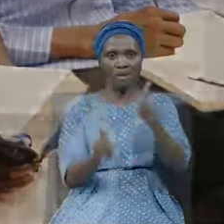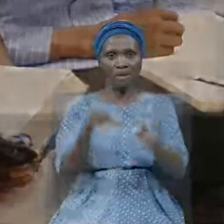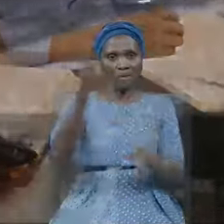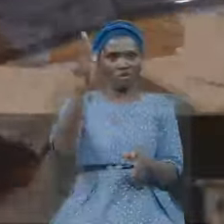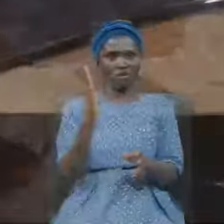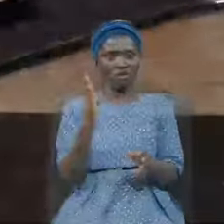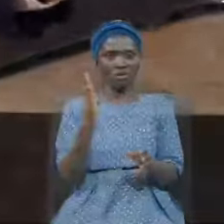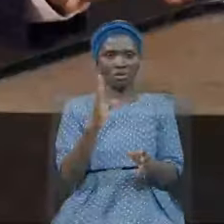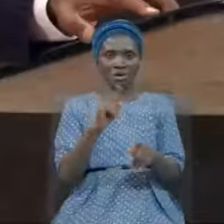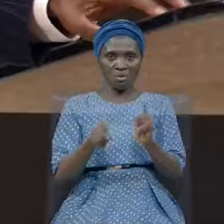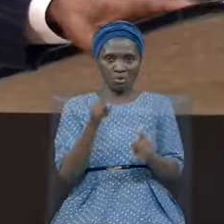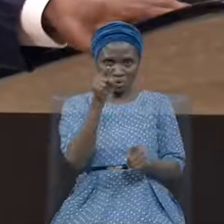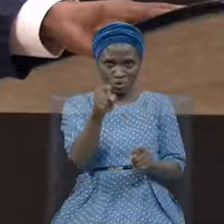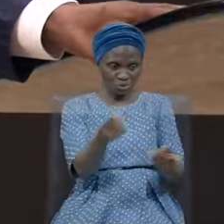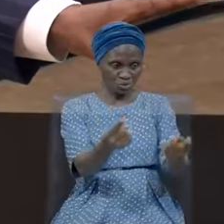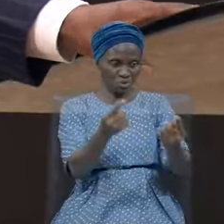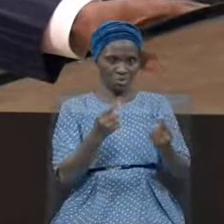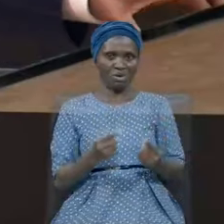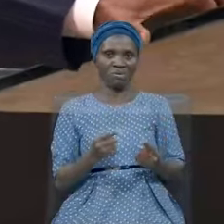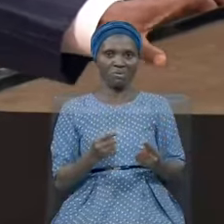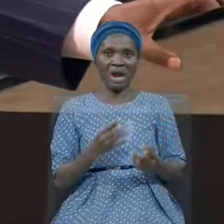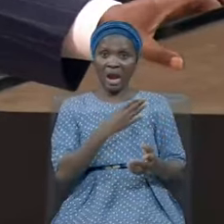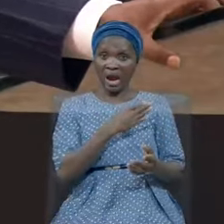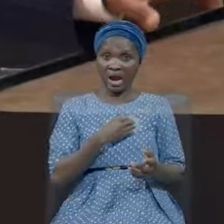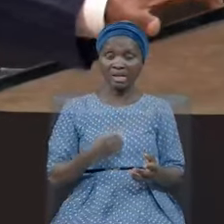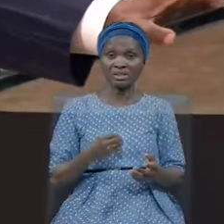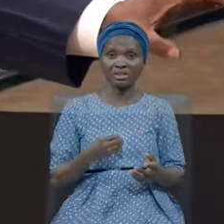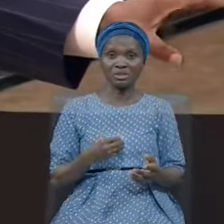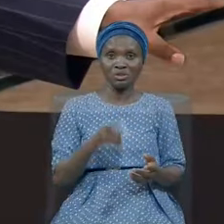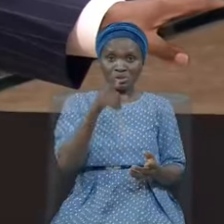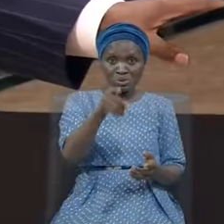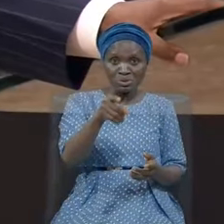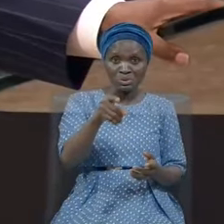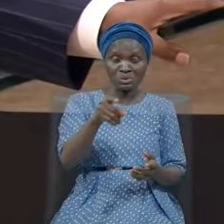tu viens. Et tu dois vivre.